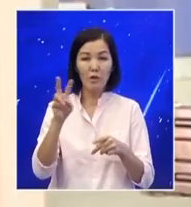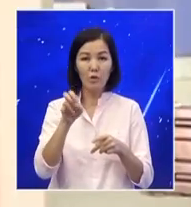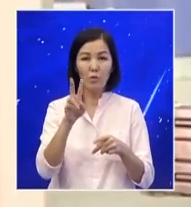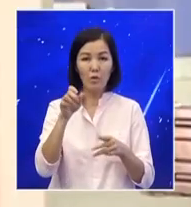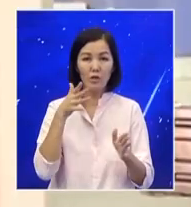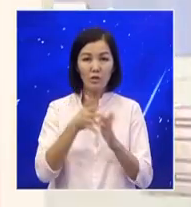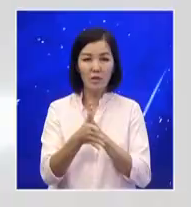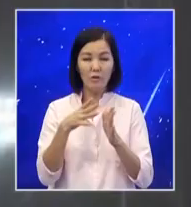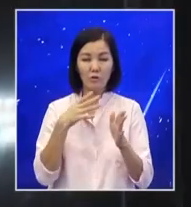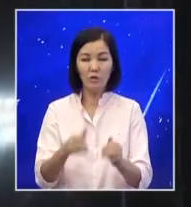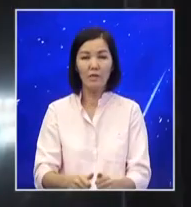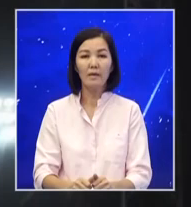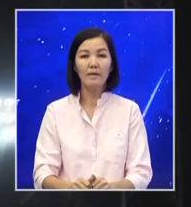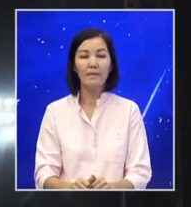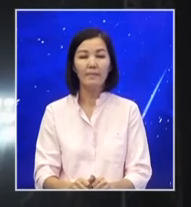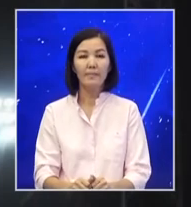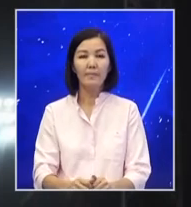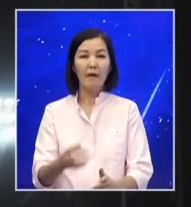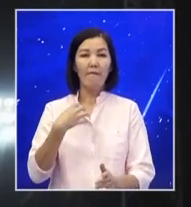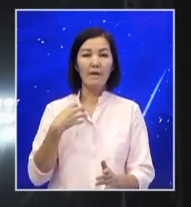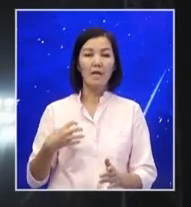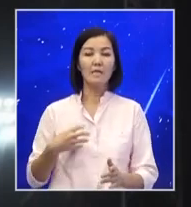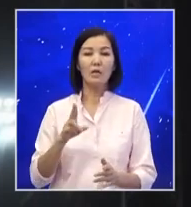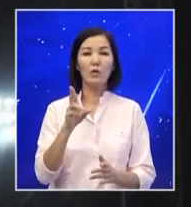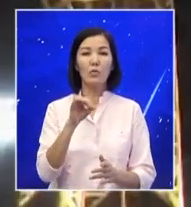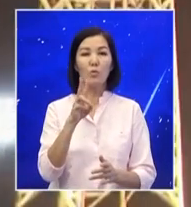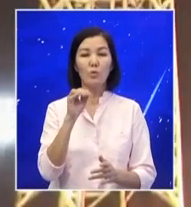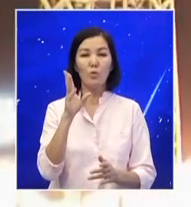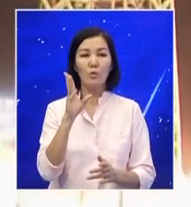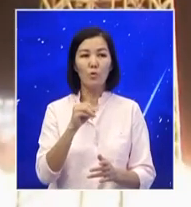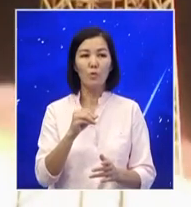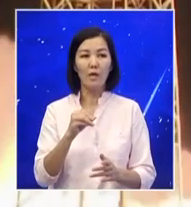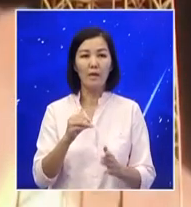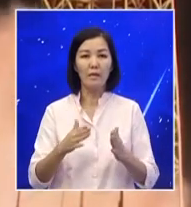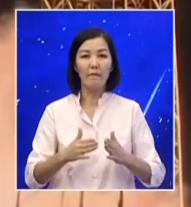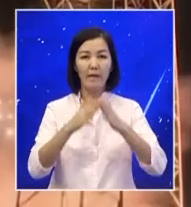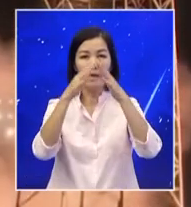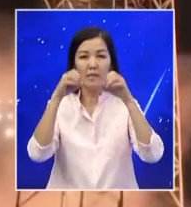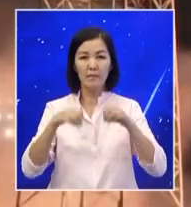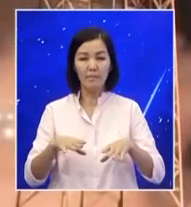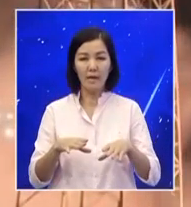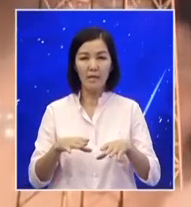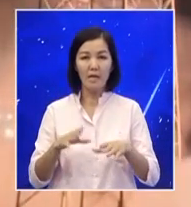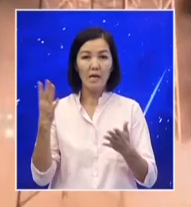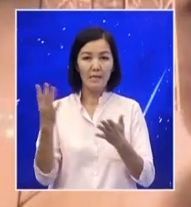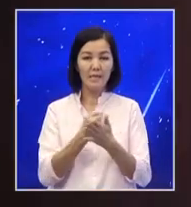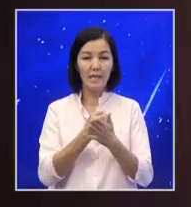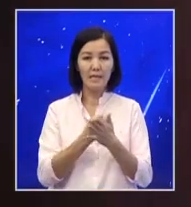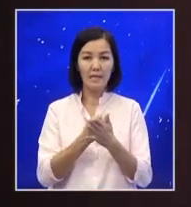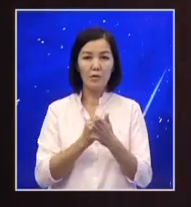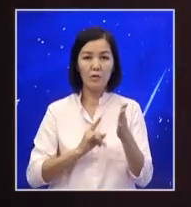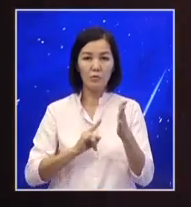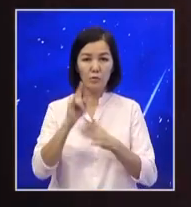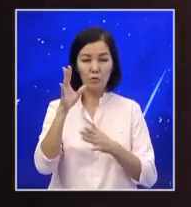шығынға ұшырады. Францияның Куру аймағында Вега зымыраны ғарышқа сәтті ұшырылды. Бұл дәл осы айлақтағы сәтсіз